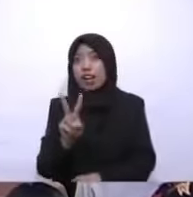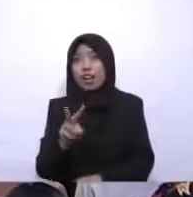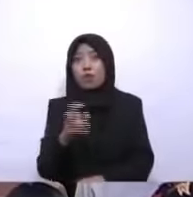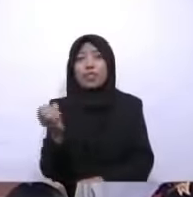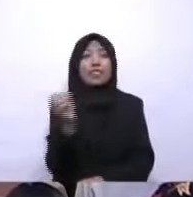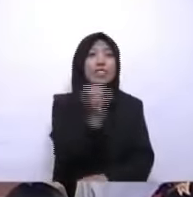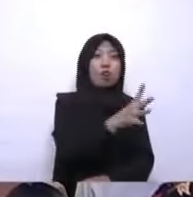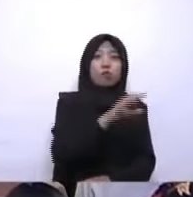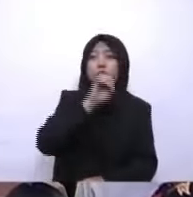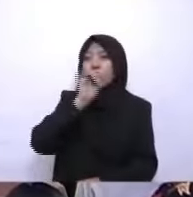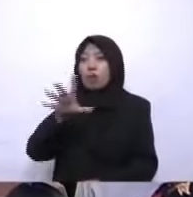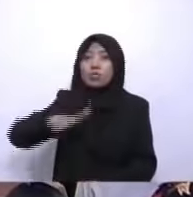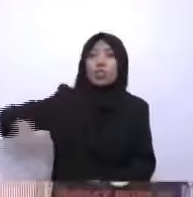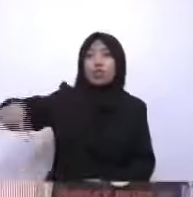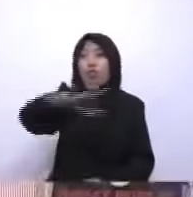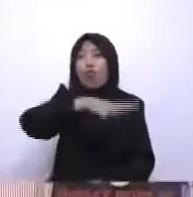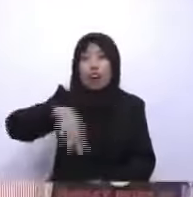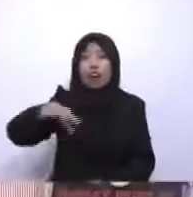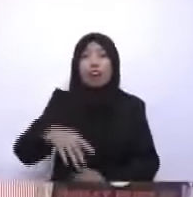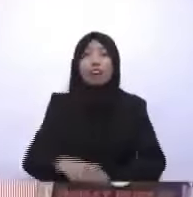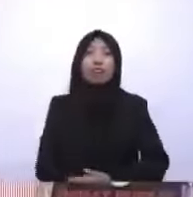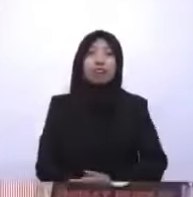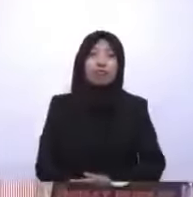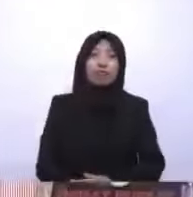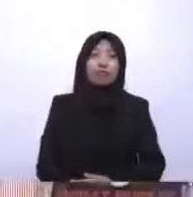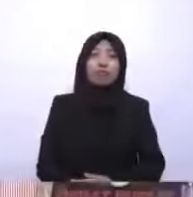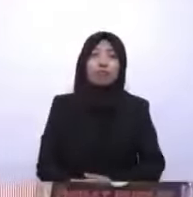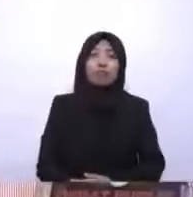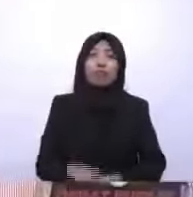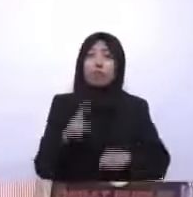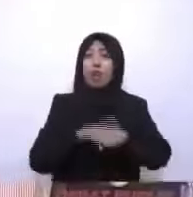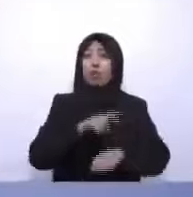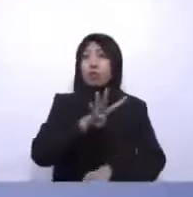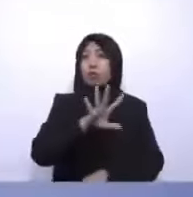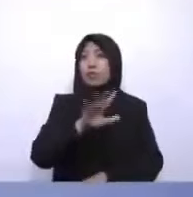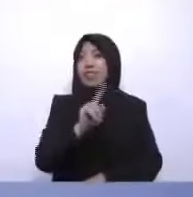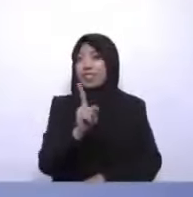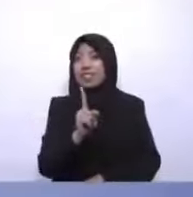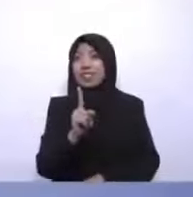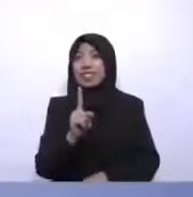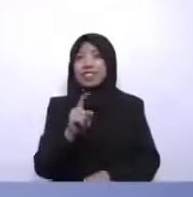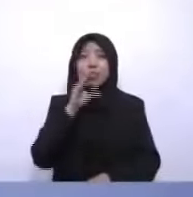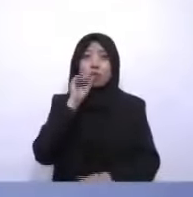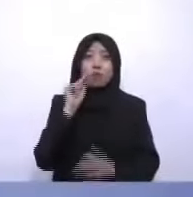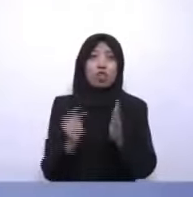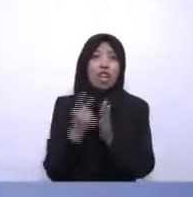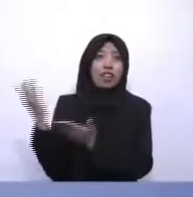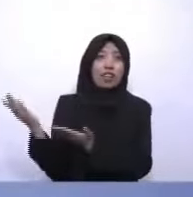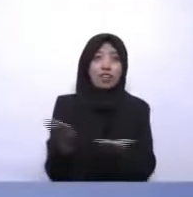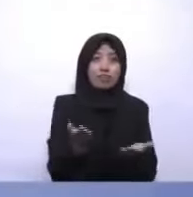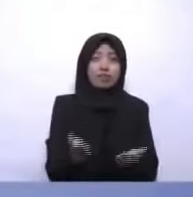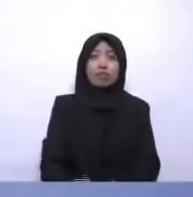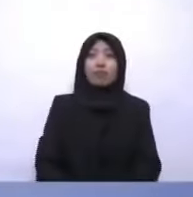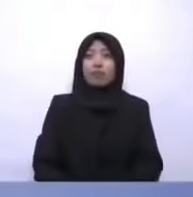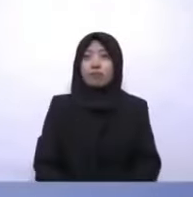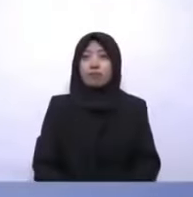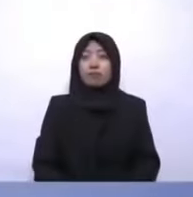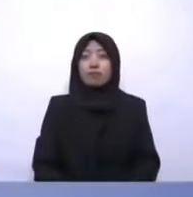menanggapi kembali jawaban dari seluruh Cawagub lain. Waktu Anda 45 detik dihitung saat Anda mulai